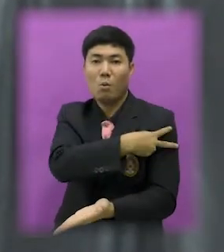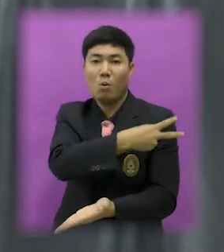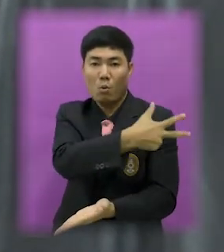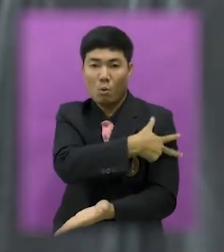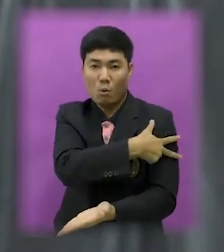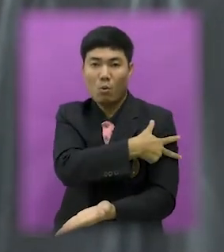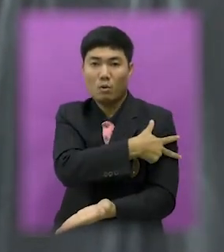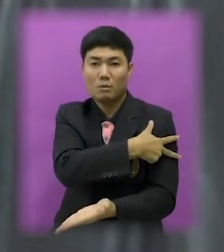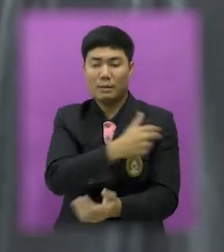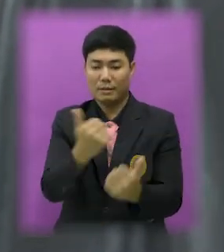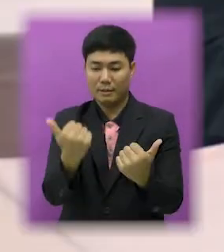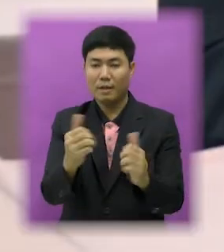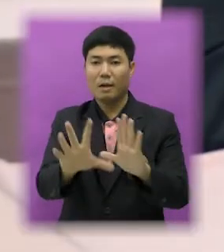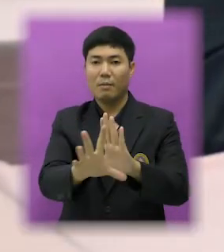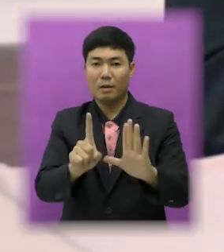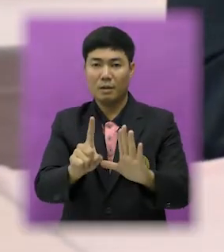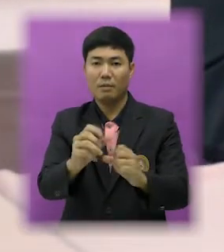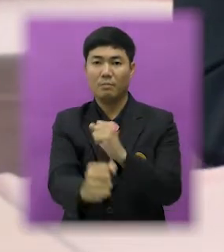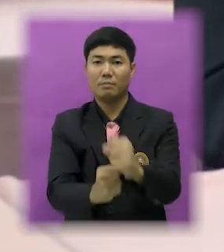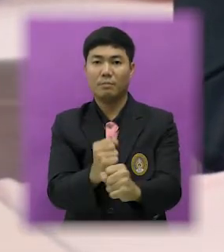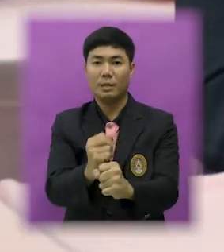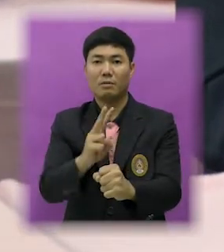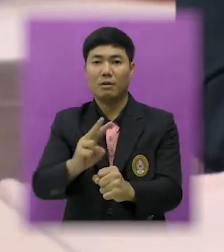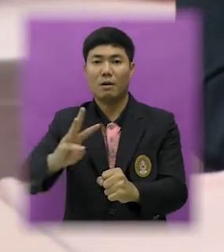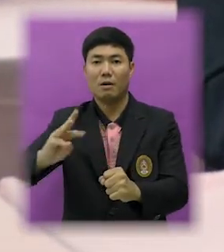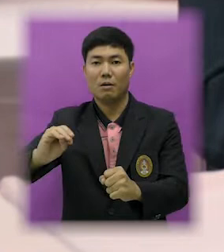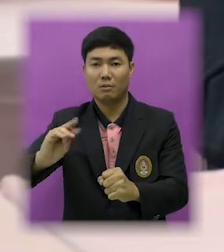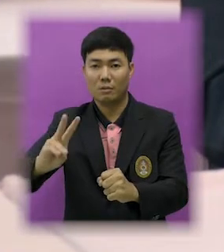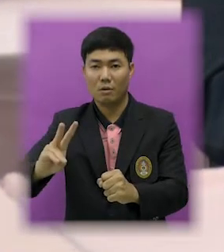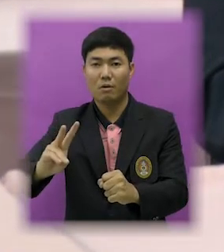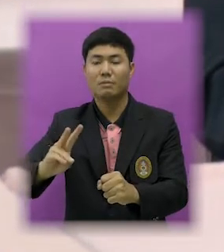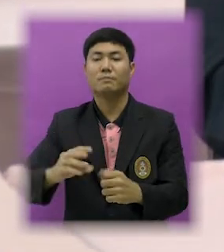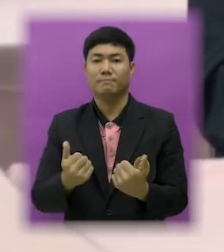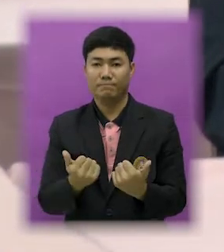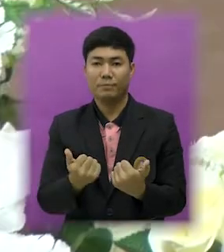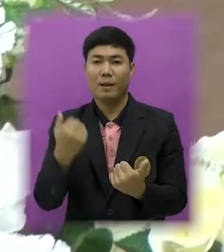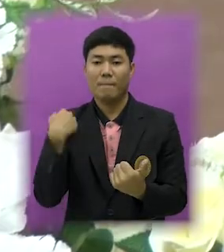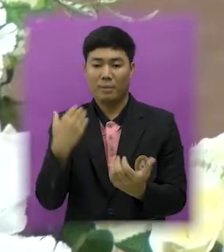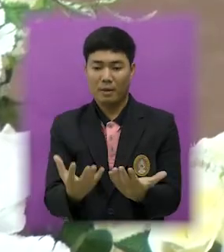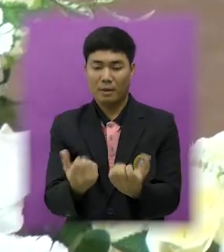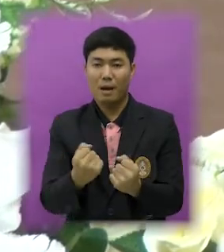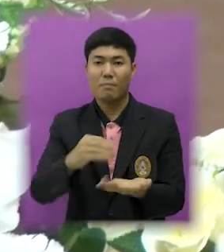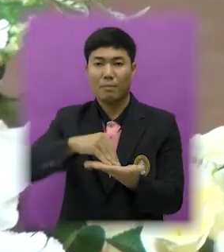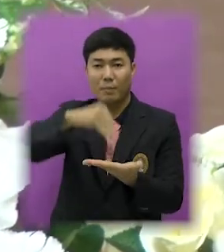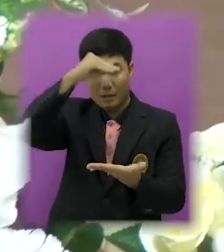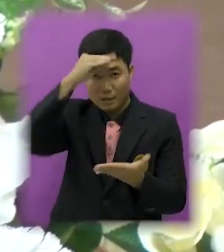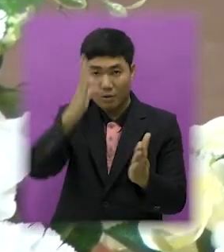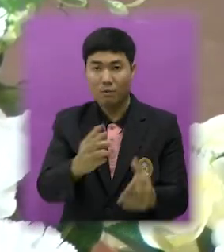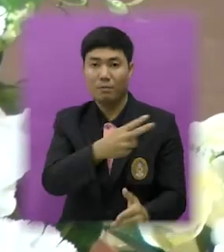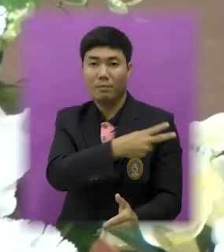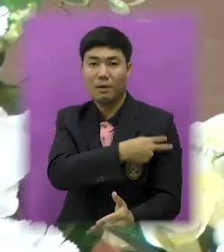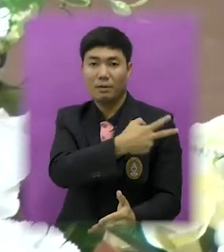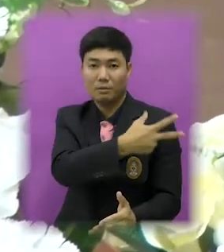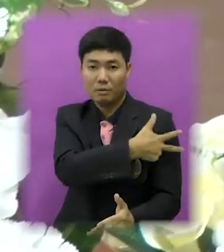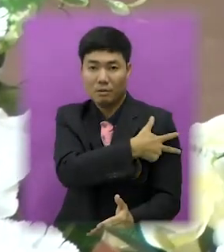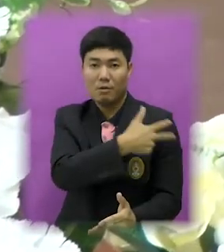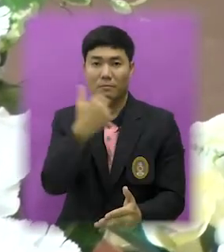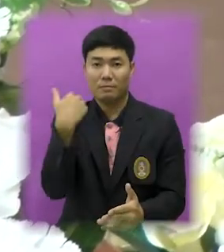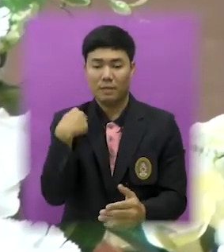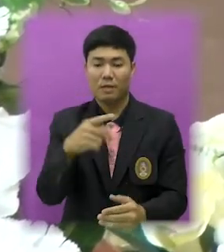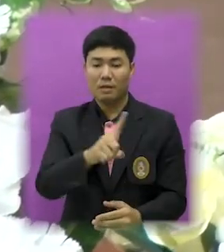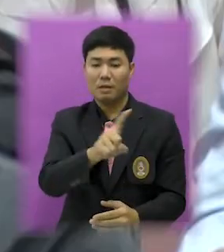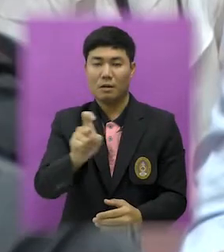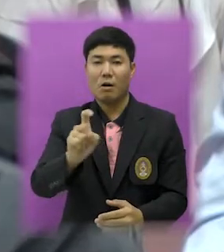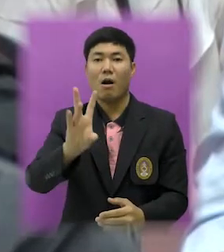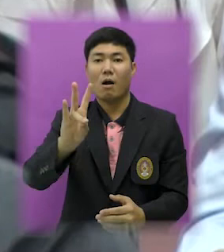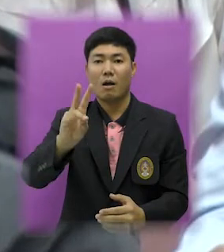งานบัณฑิตวิทยาลัยซึ่งในภาคเรียนที่1ปีการศึกษา2562ได้รับนักศึกษาระดับบัณฑิตศึกษา